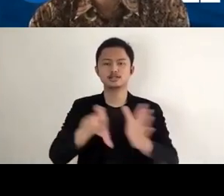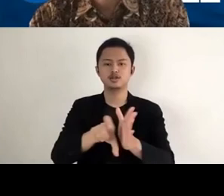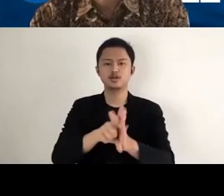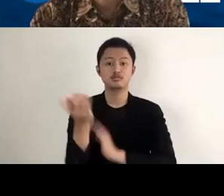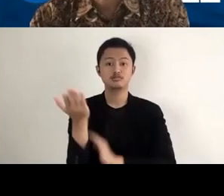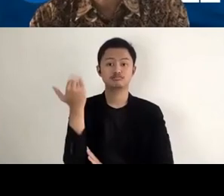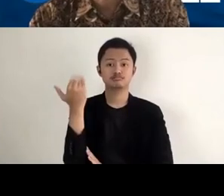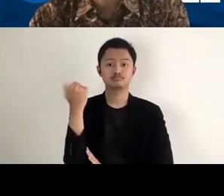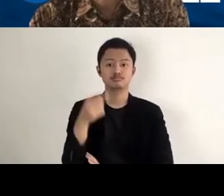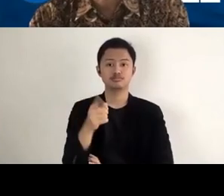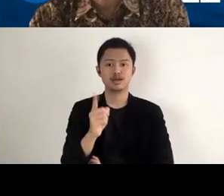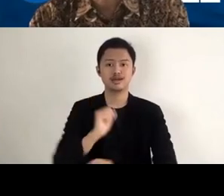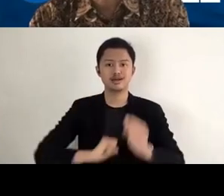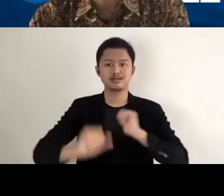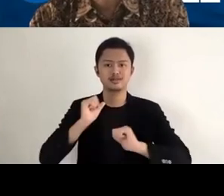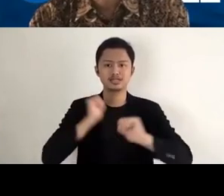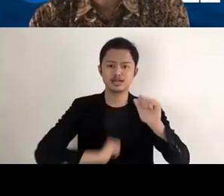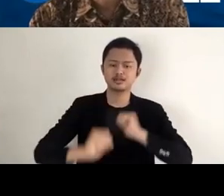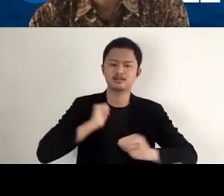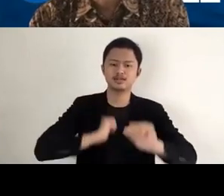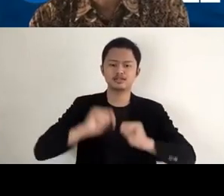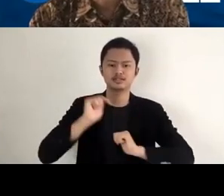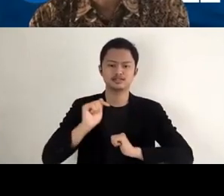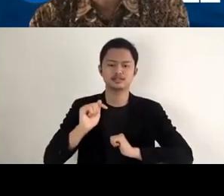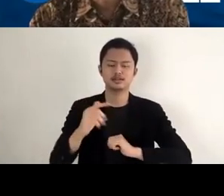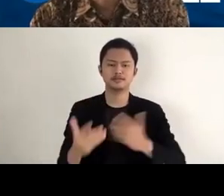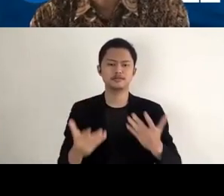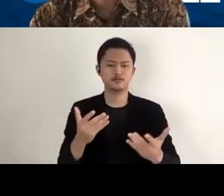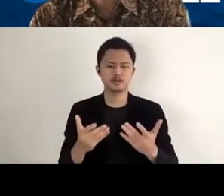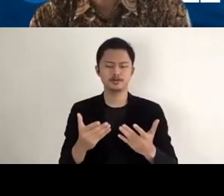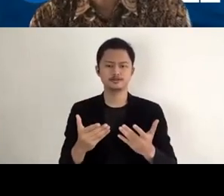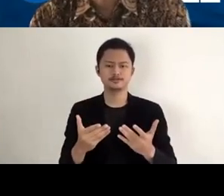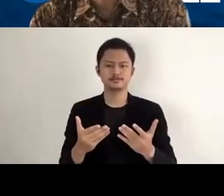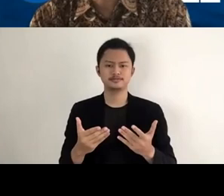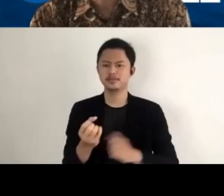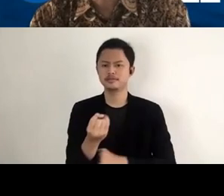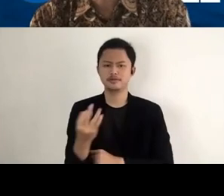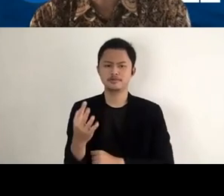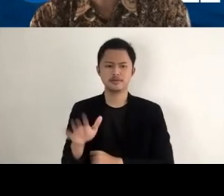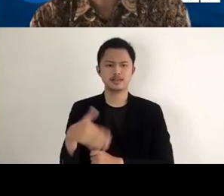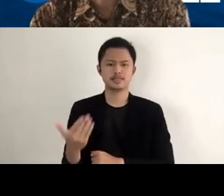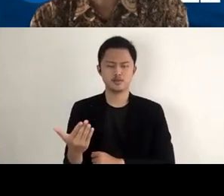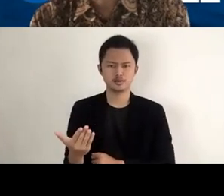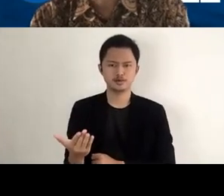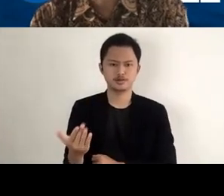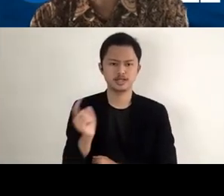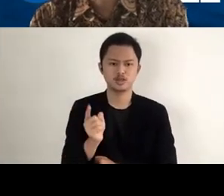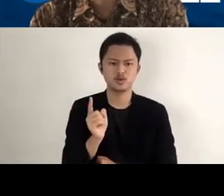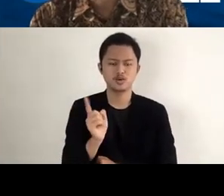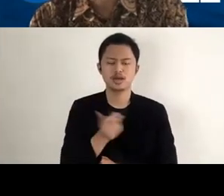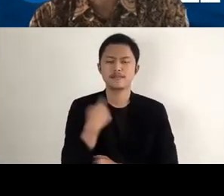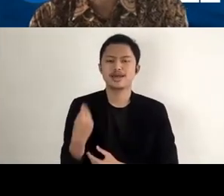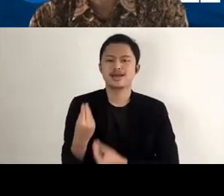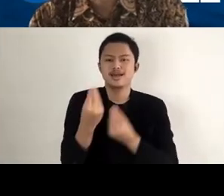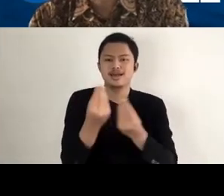Widya ada kegiatan-kegiatan di mana Eh pada periode tertentu kami akan memberikan